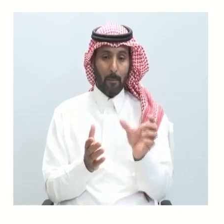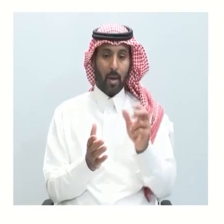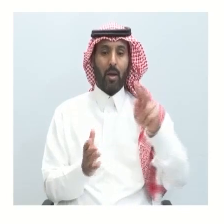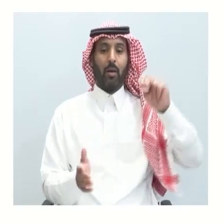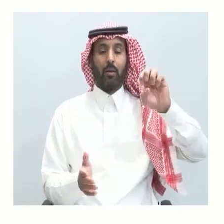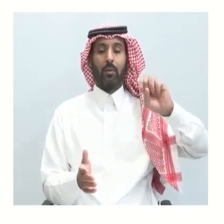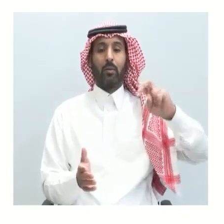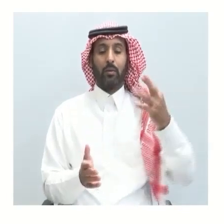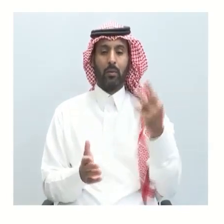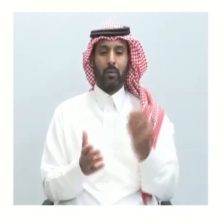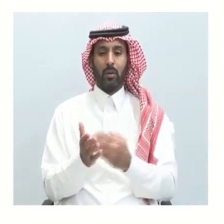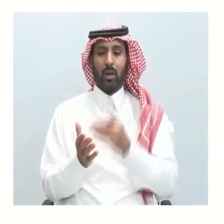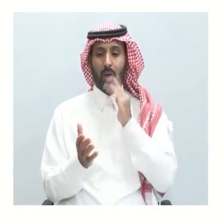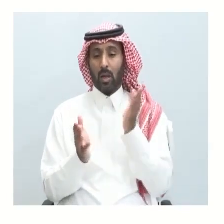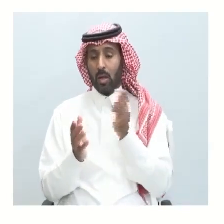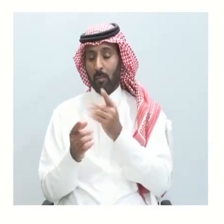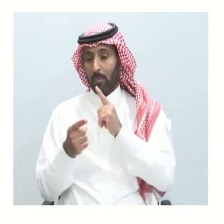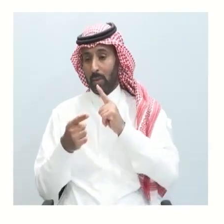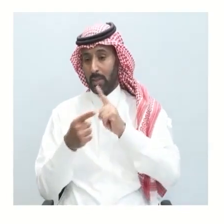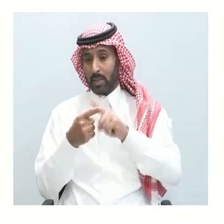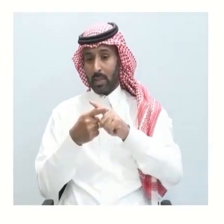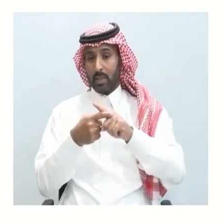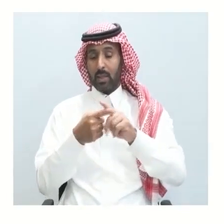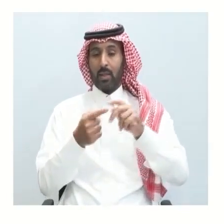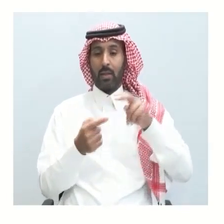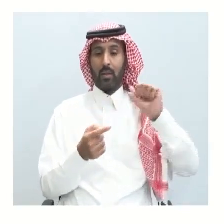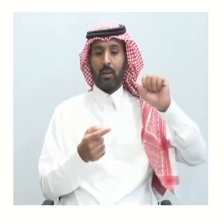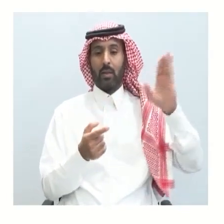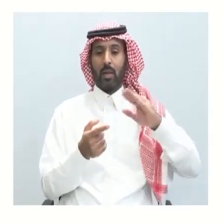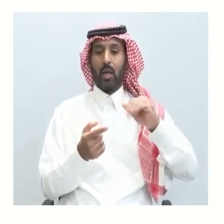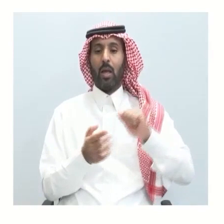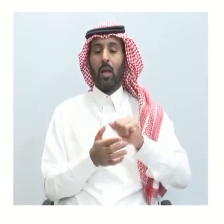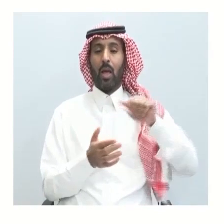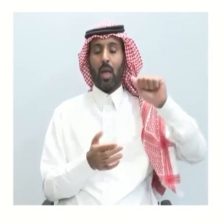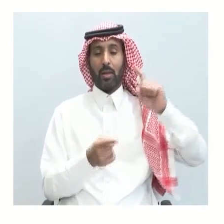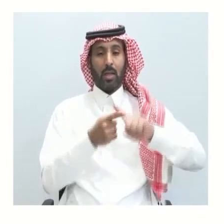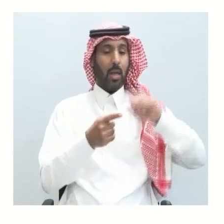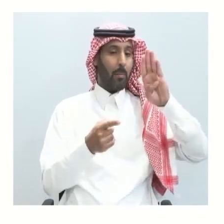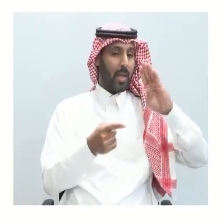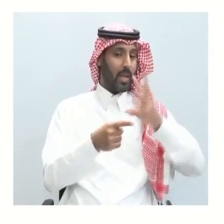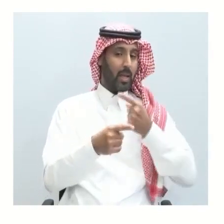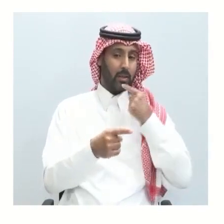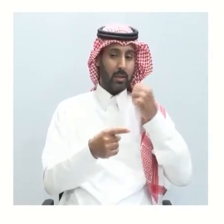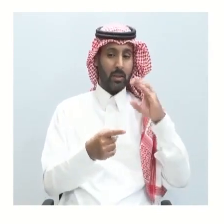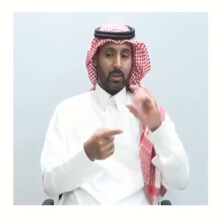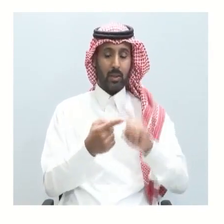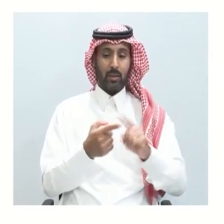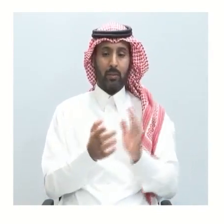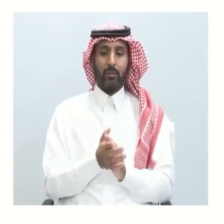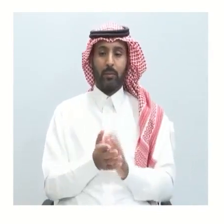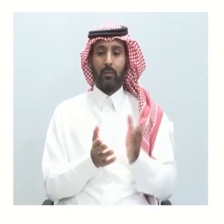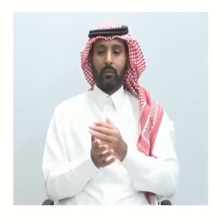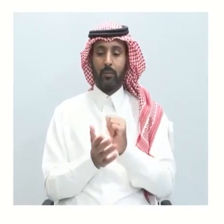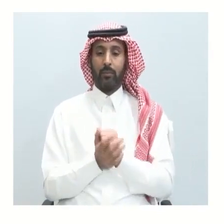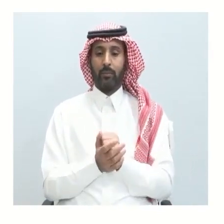نيتروجين مع هيدروجين وعطتني نشادر. في الصيغة العامة A زائد B عطتني C، فهو يقول أن تركيز النيتروجين يساوي تركيز